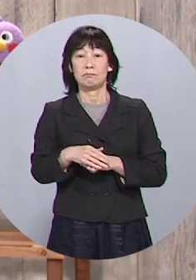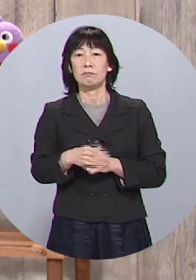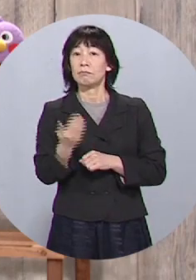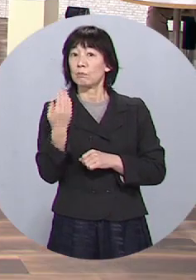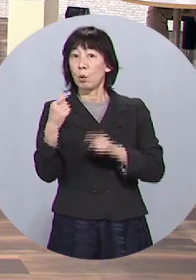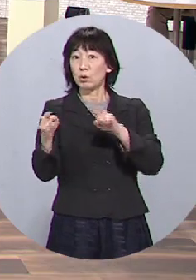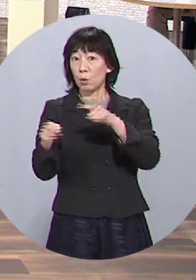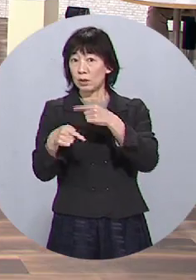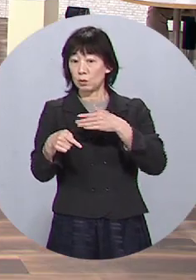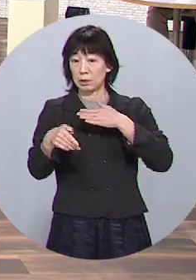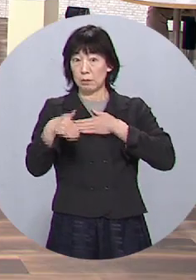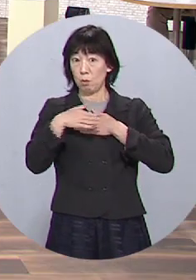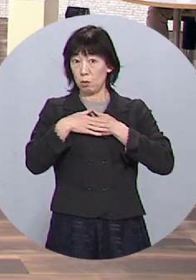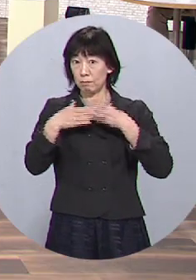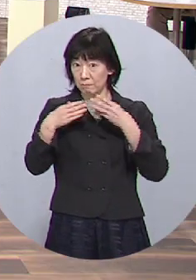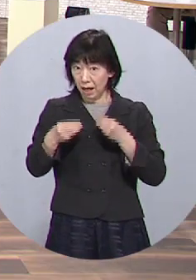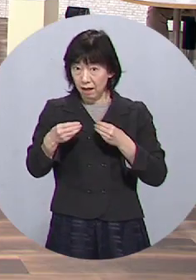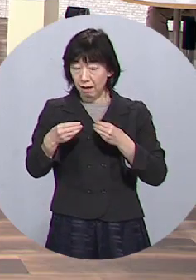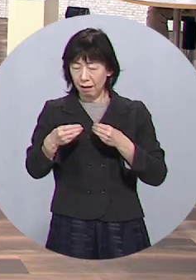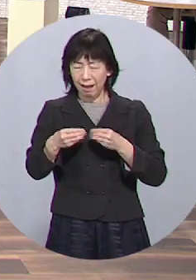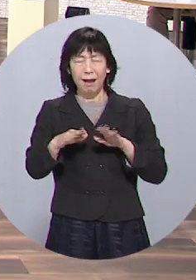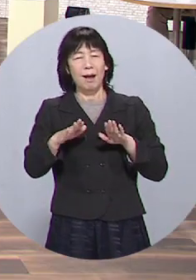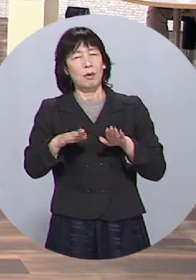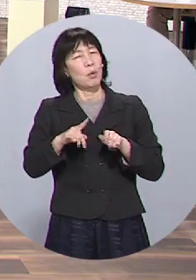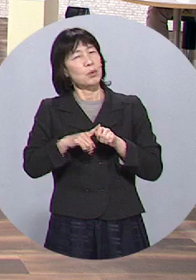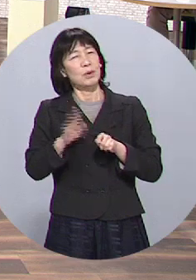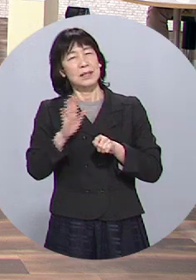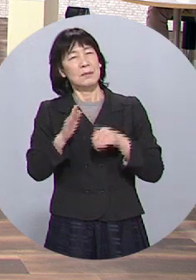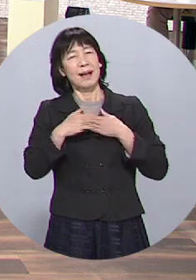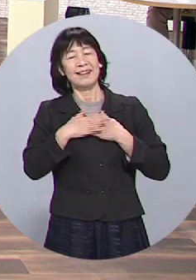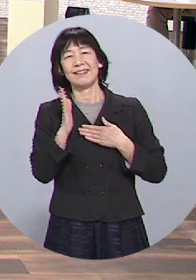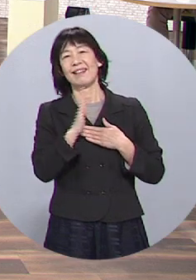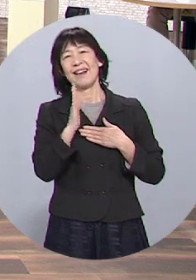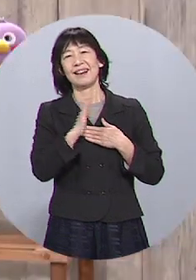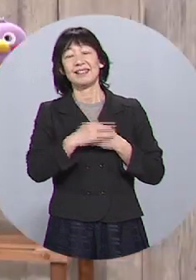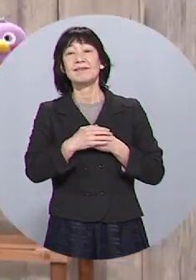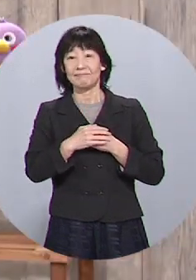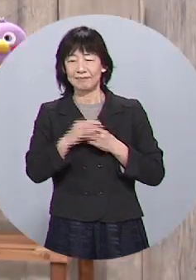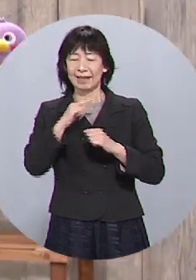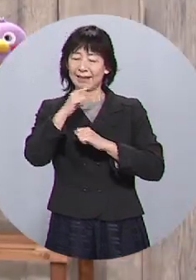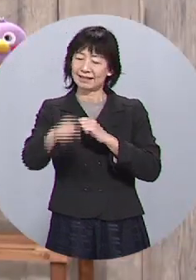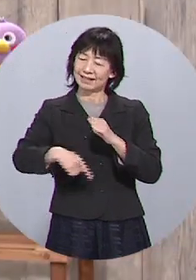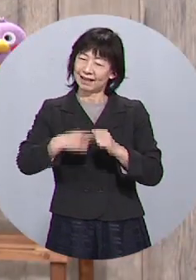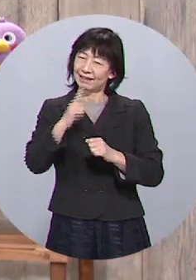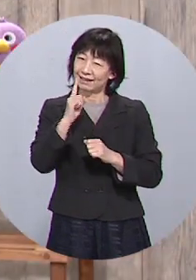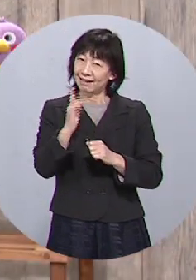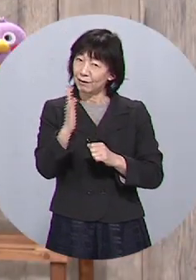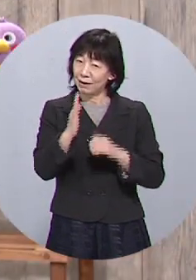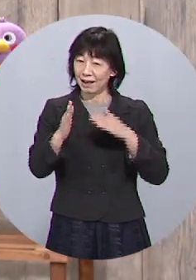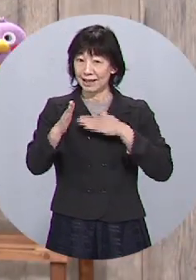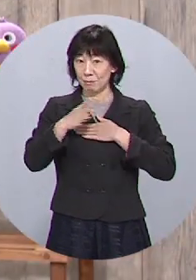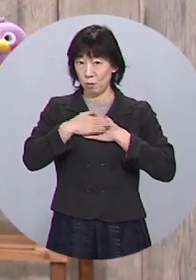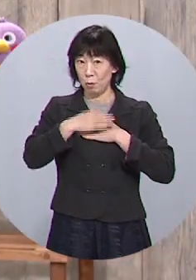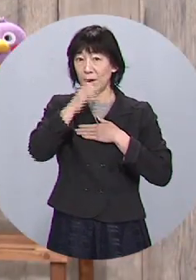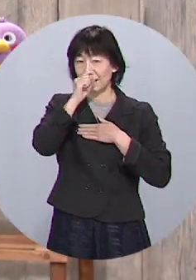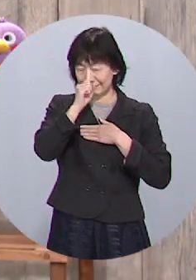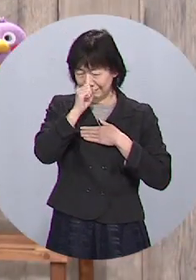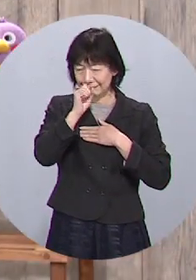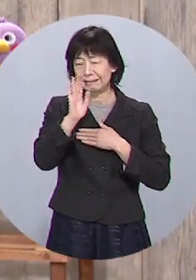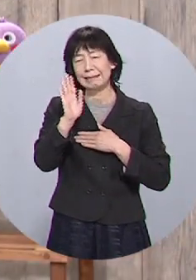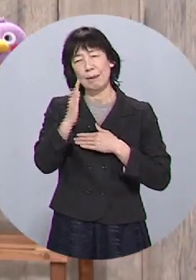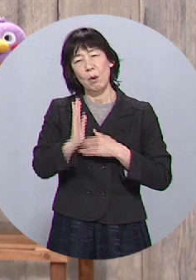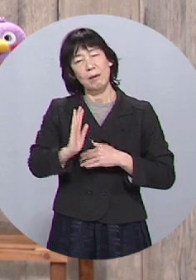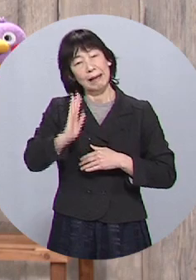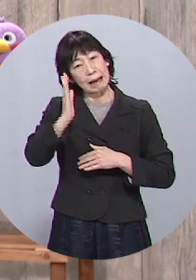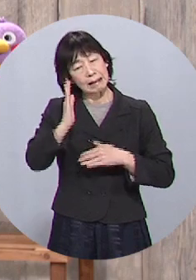？ あー今年は着なかったですね。 なるほど、まあ、1年に1度くらいはと思ってもなかなかちょっとねハ